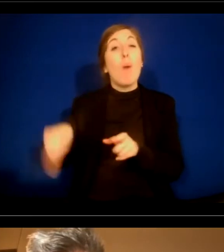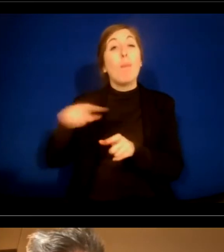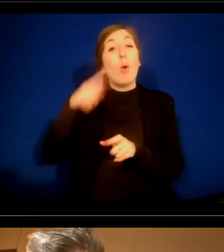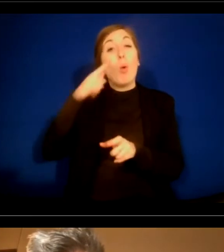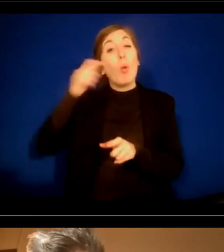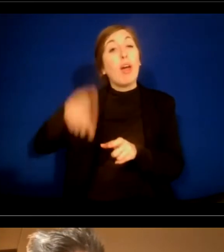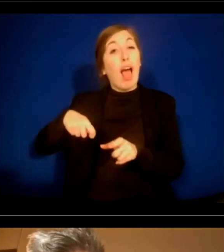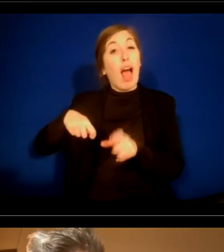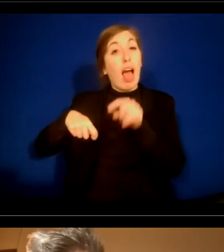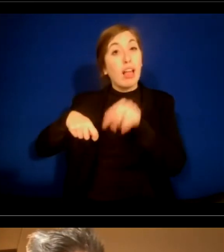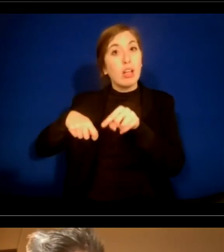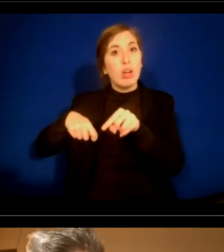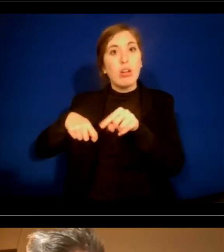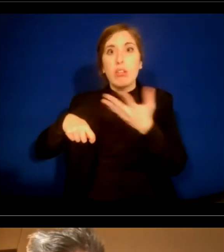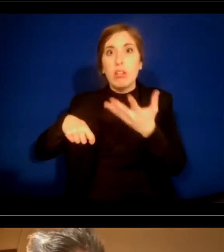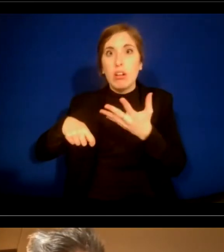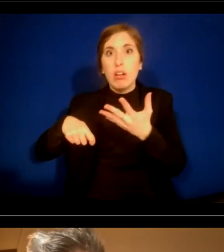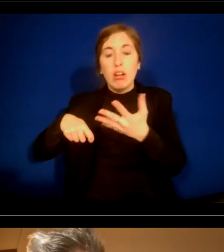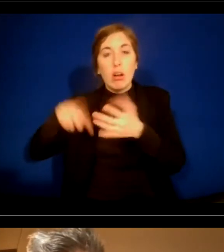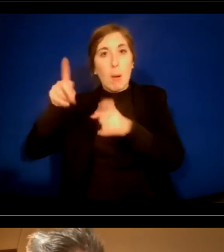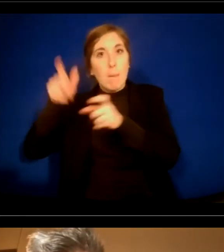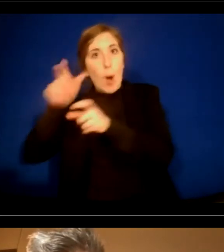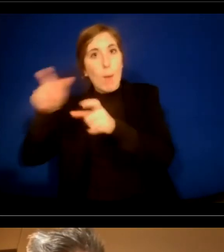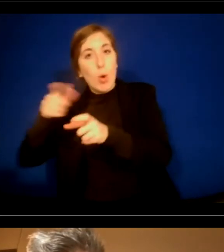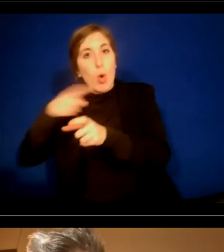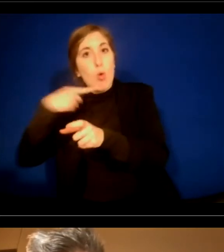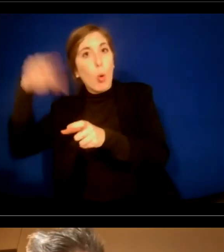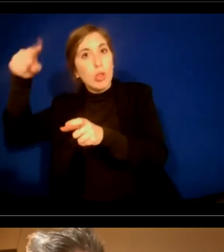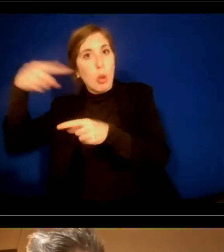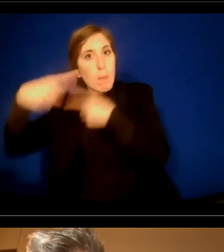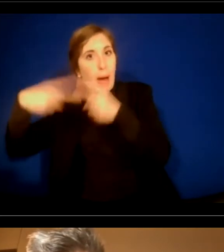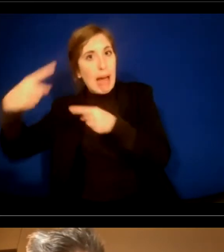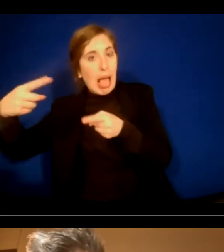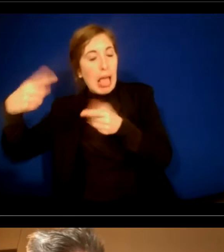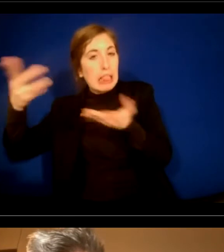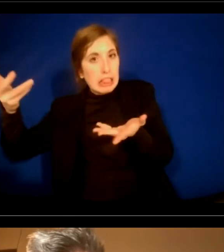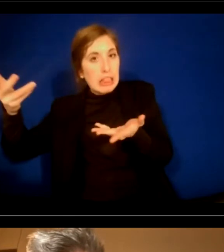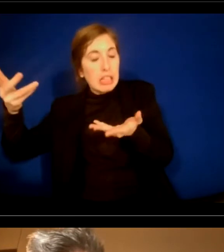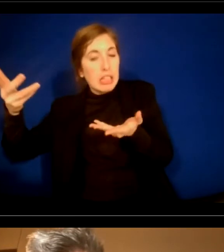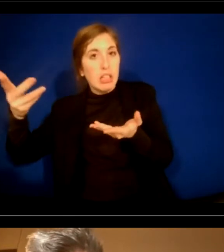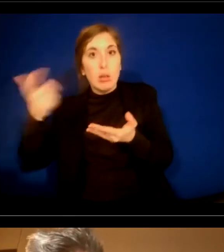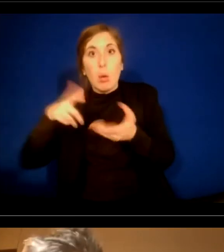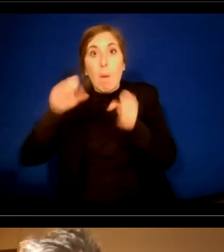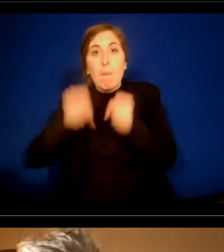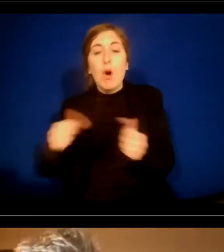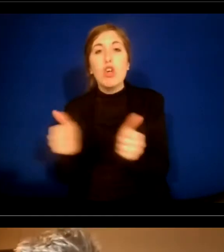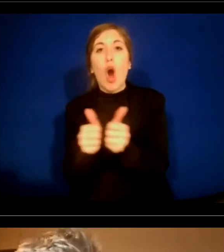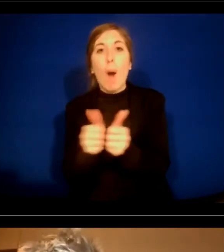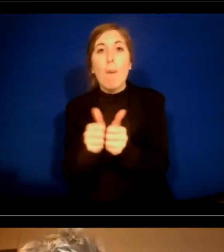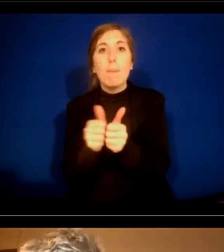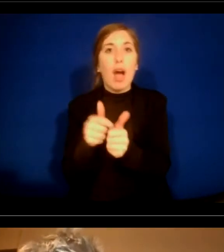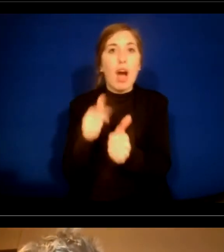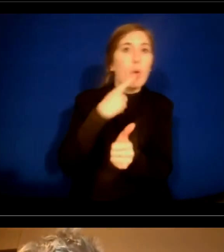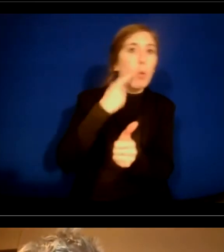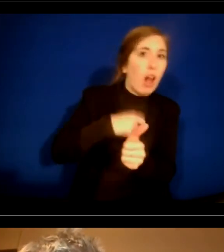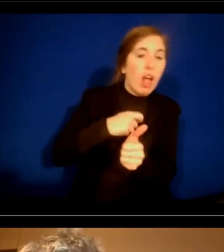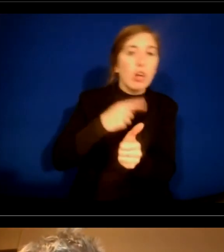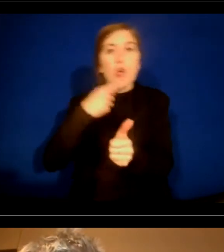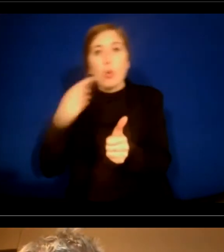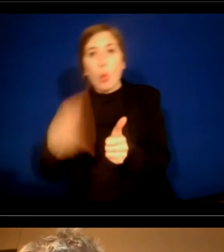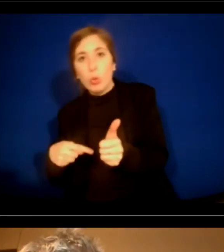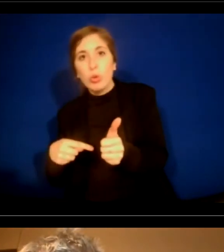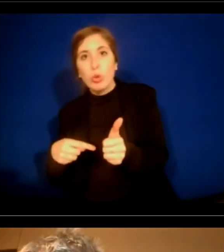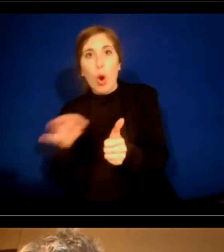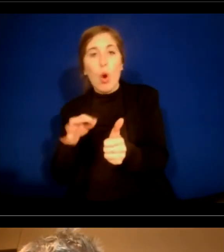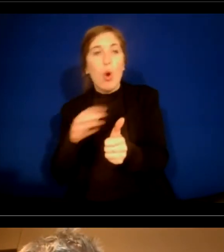imparentato col popolo russo, ci sono coppie in cui c'è un russo e un'ucraina, viceversa, e anche